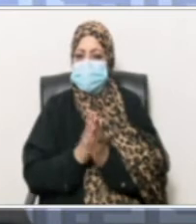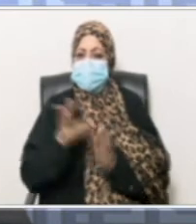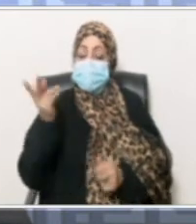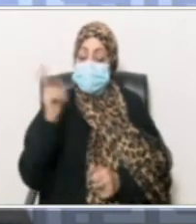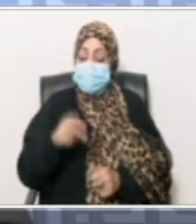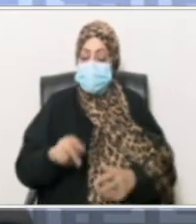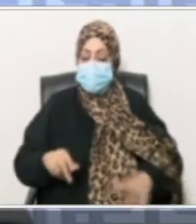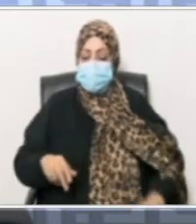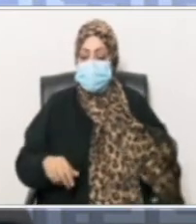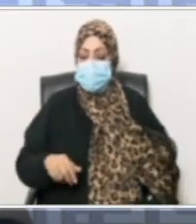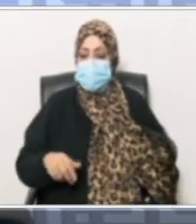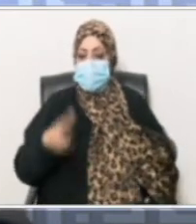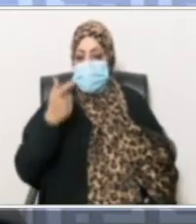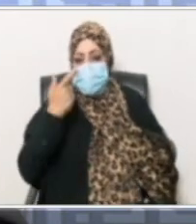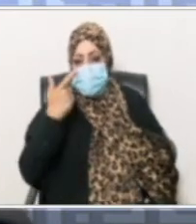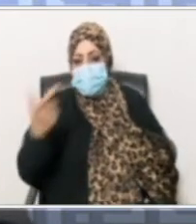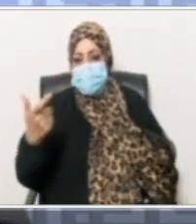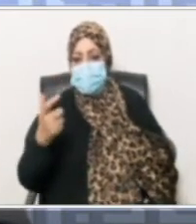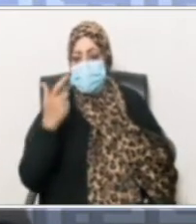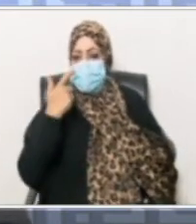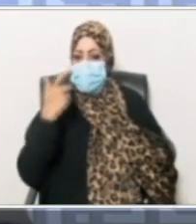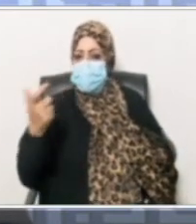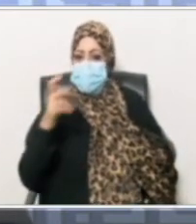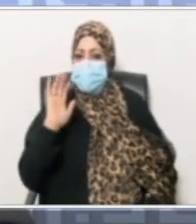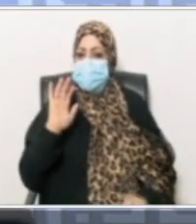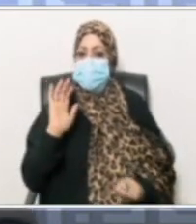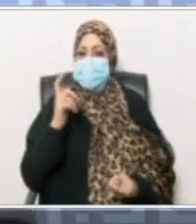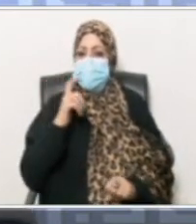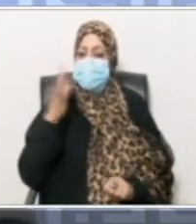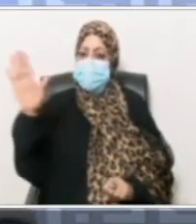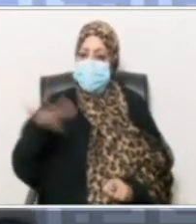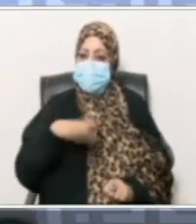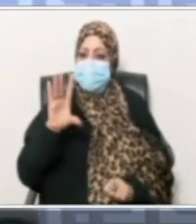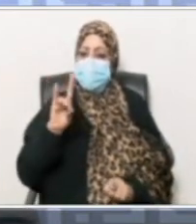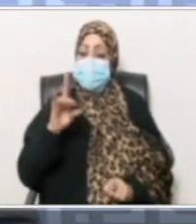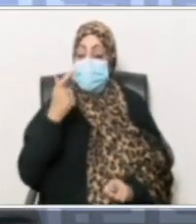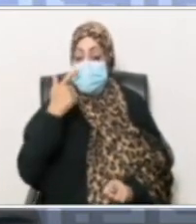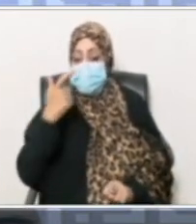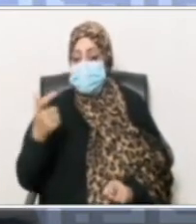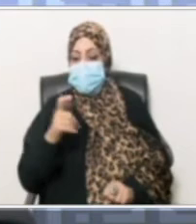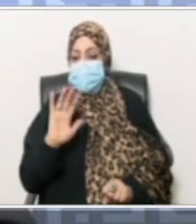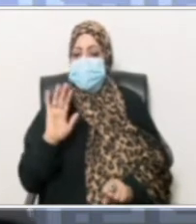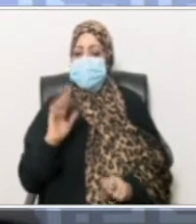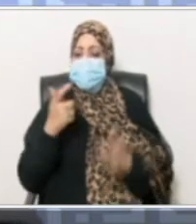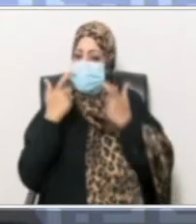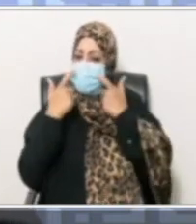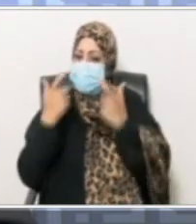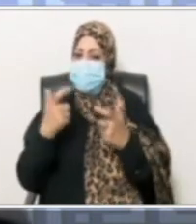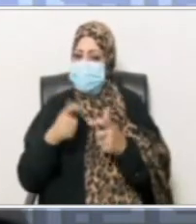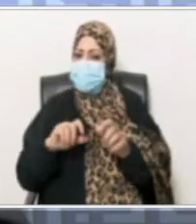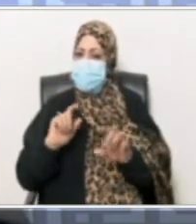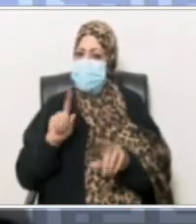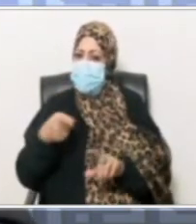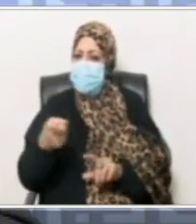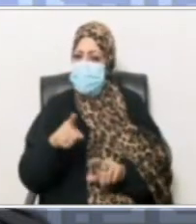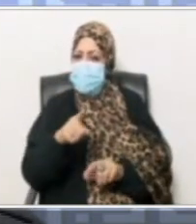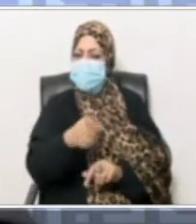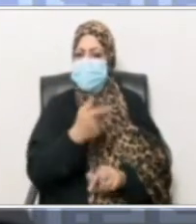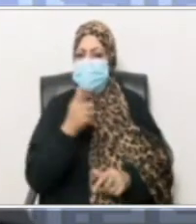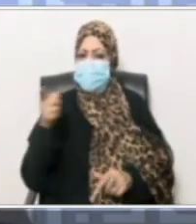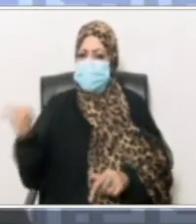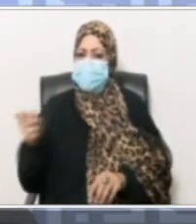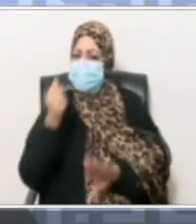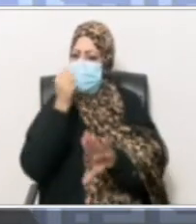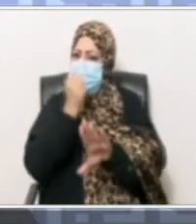منك الكلب بتعطيه. هؤلاء هكذا الخونة. نحن المصالحة التي يتكلمون عنها